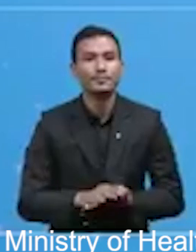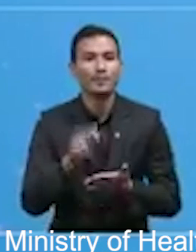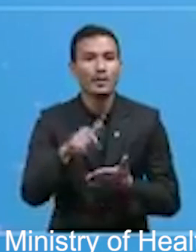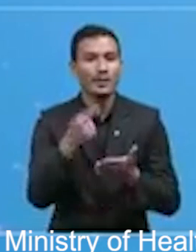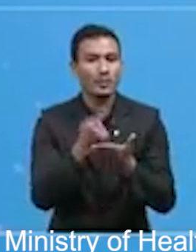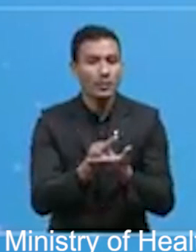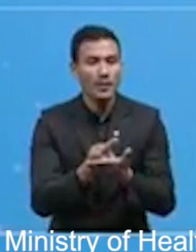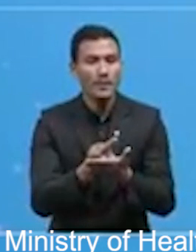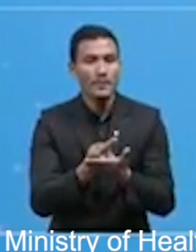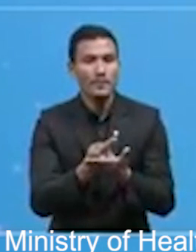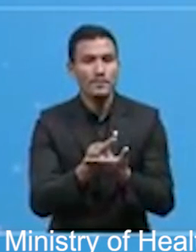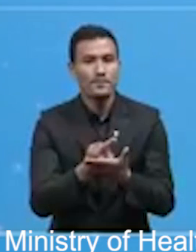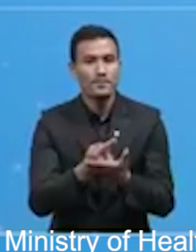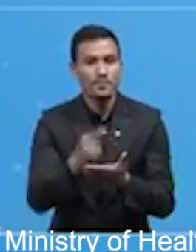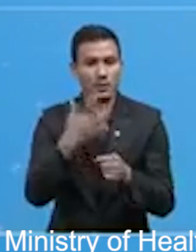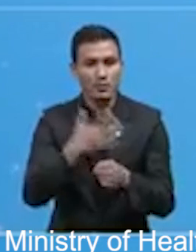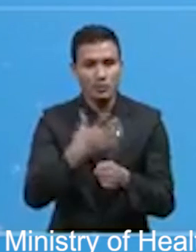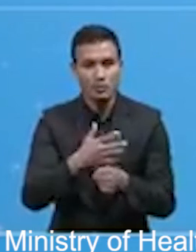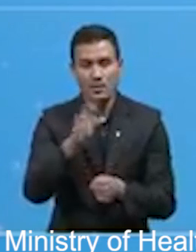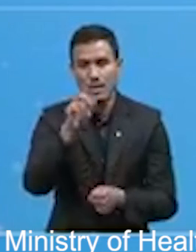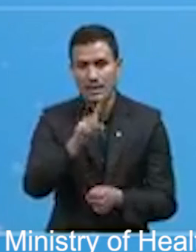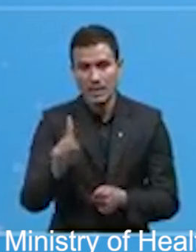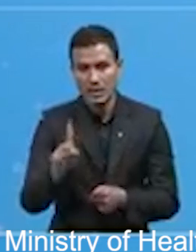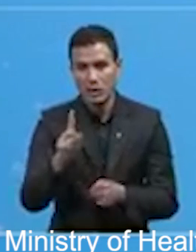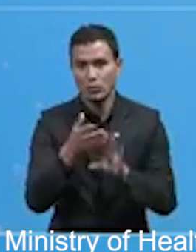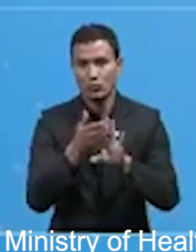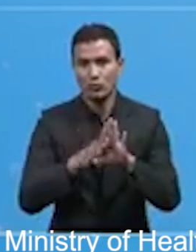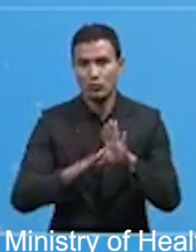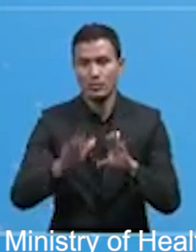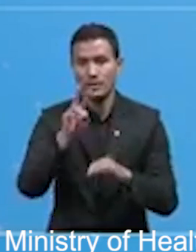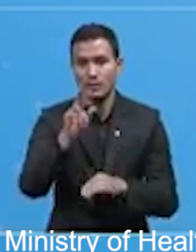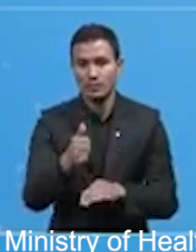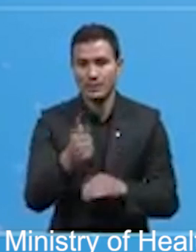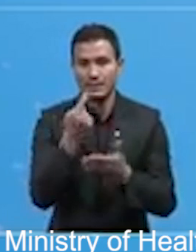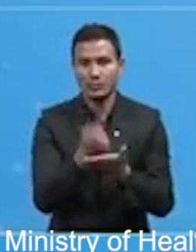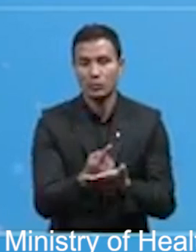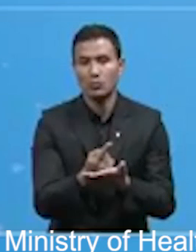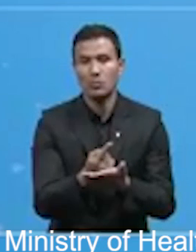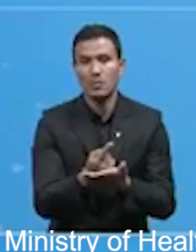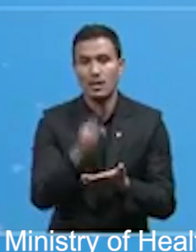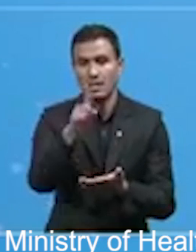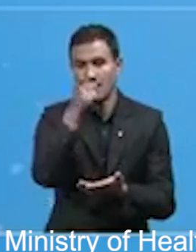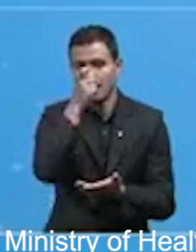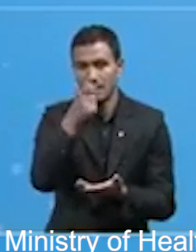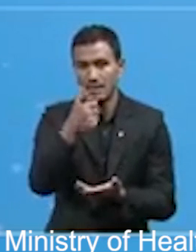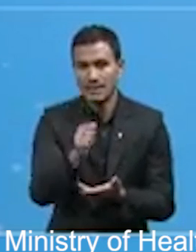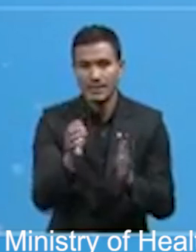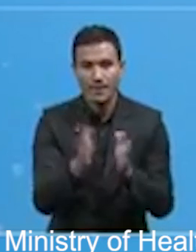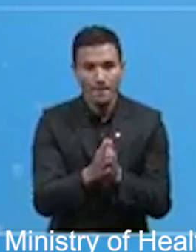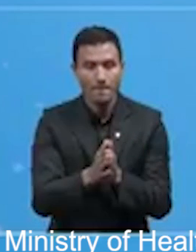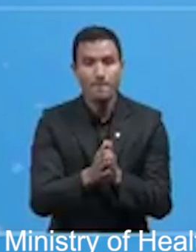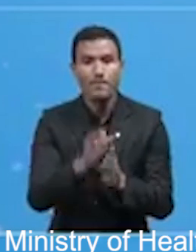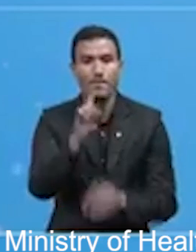आज काठमाडौँ उपत्यकाभित्र भक्तपुरमा 11, ललितपुरमा 26 र काठमाडौँमा 160 गरी